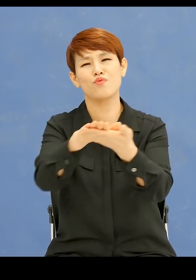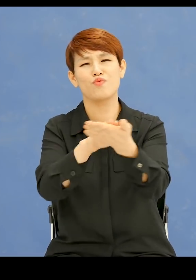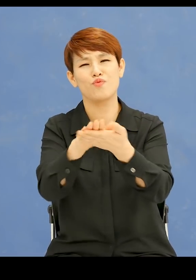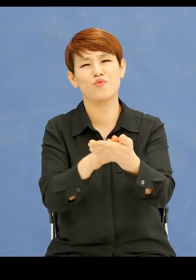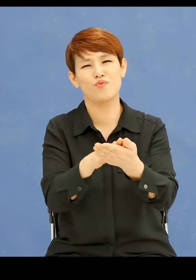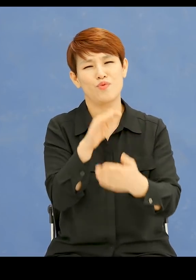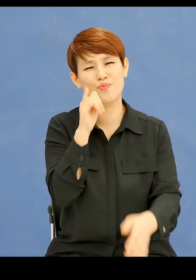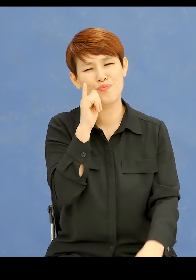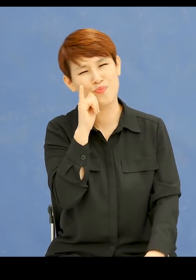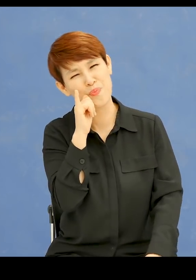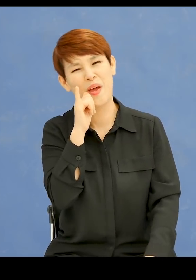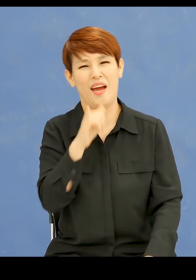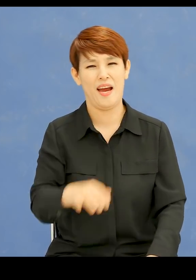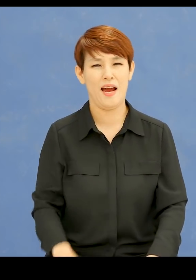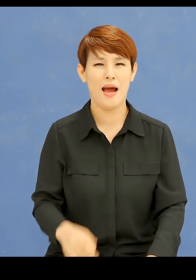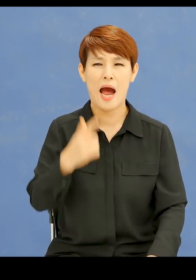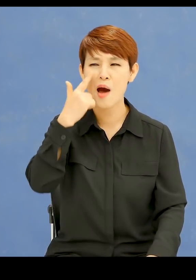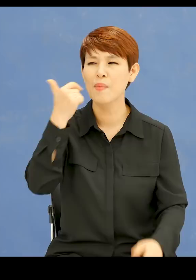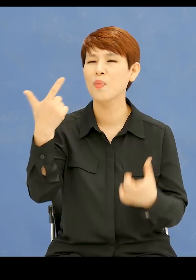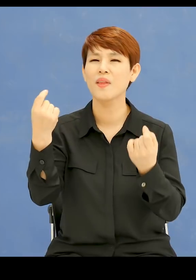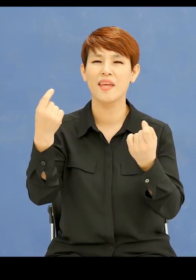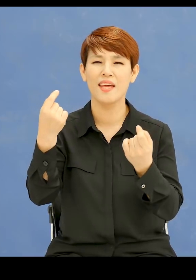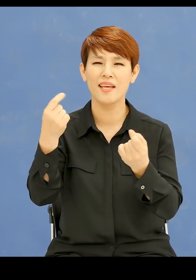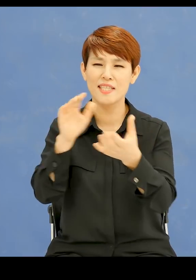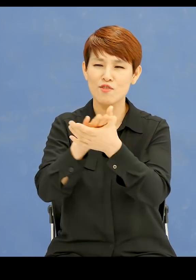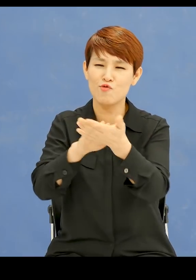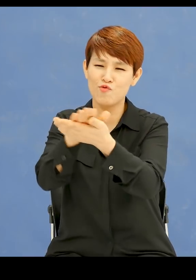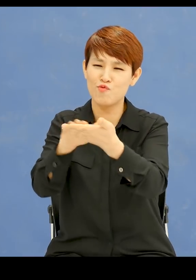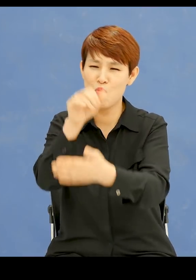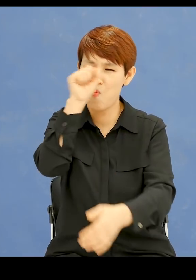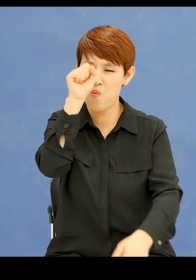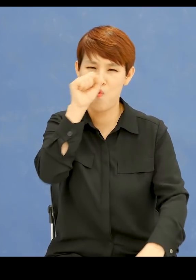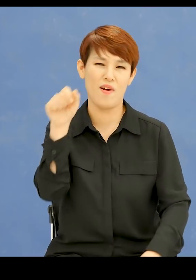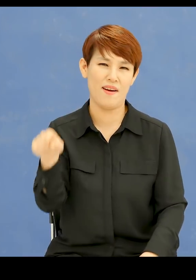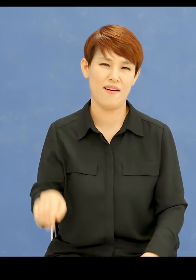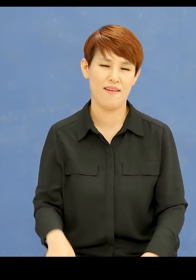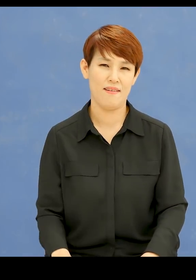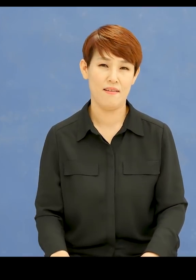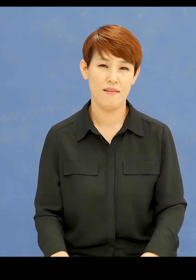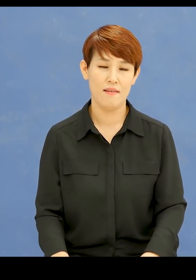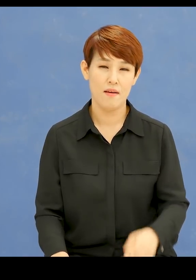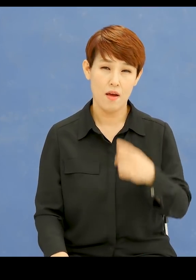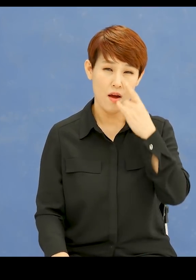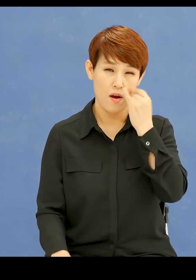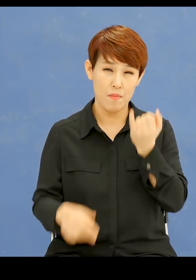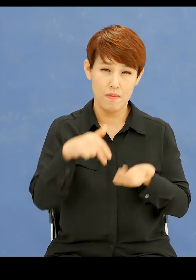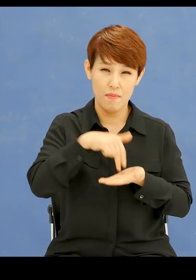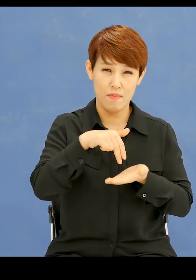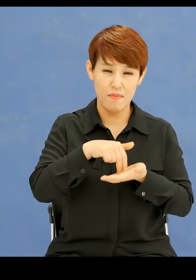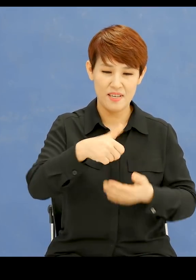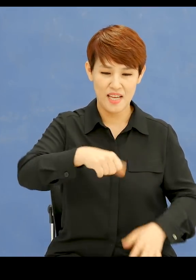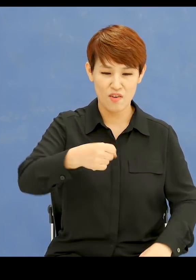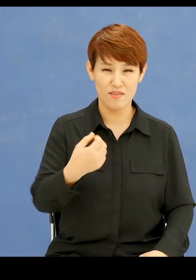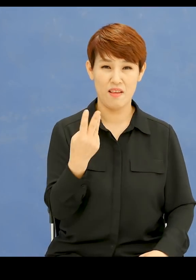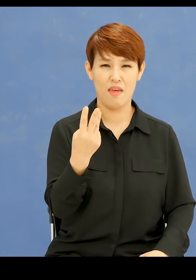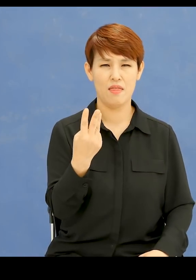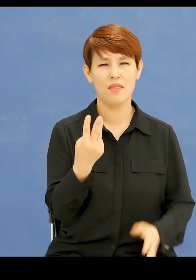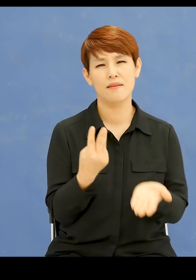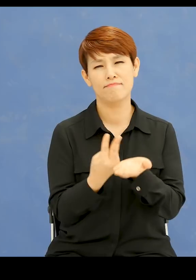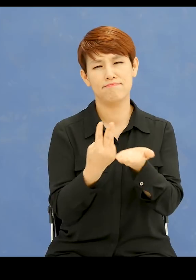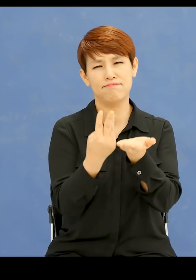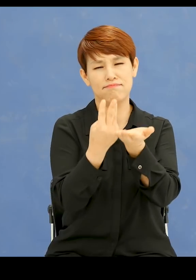힘드셨으니까. 그리고 아버지도 워낙 그렇게 사셨기 때문에 어머니도 아마 이렇게 세 자녀를 키우면서 아마